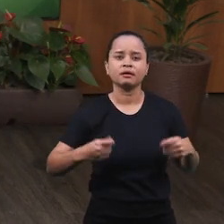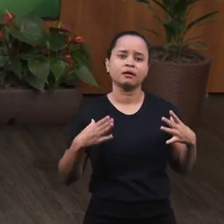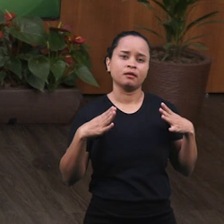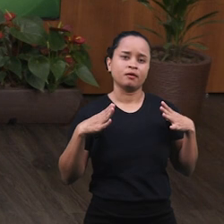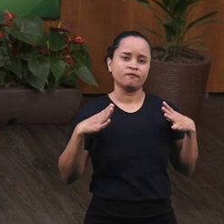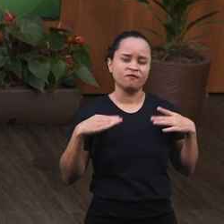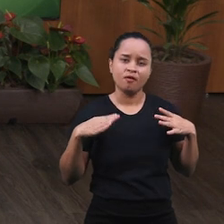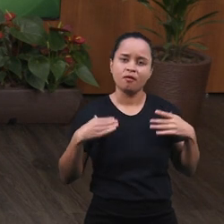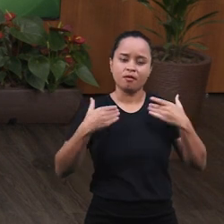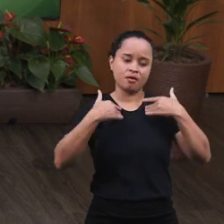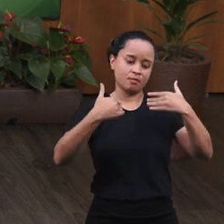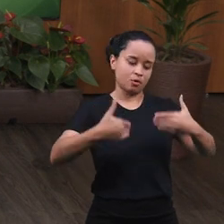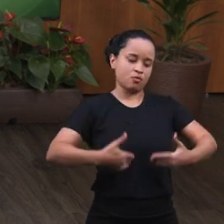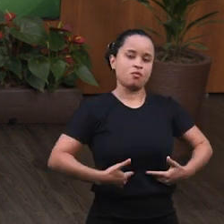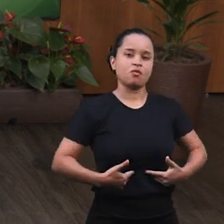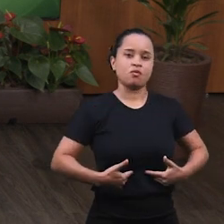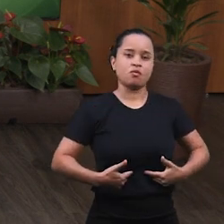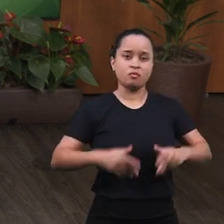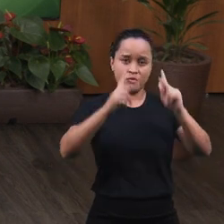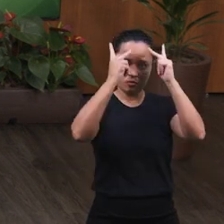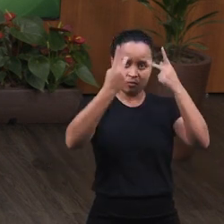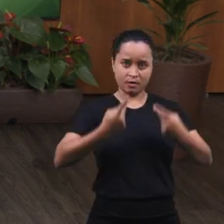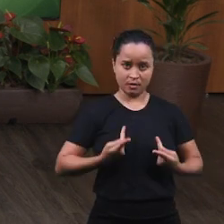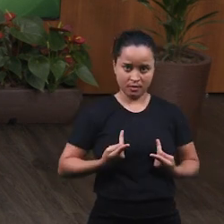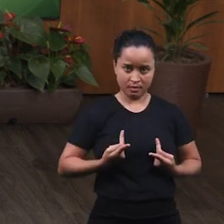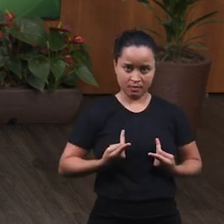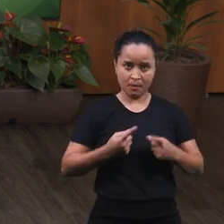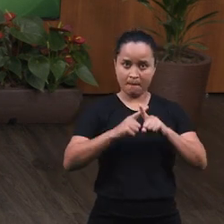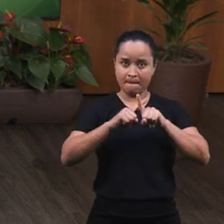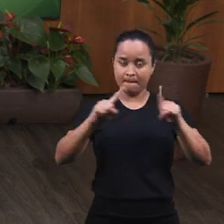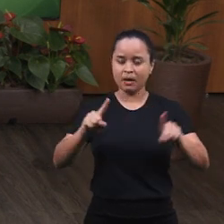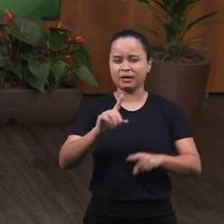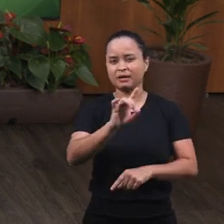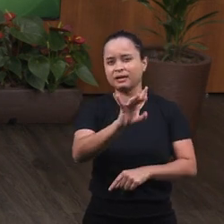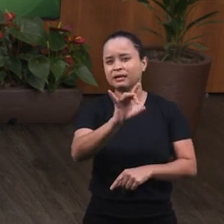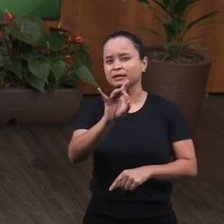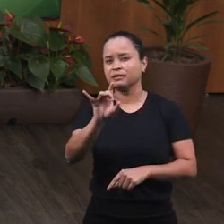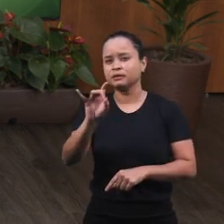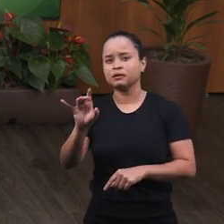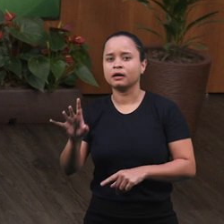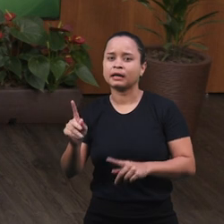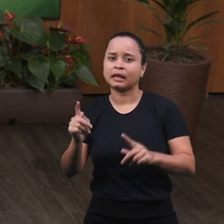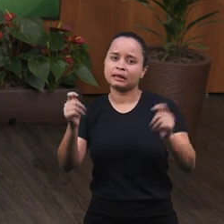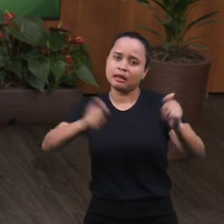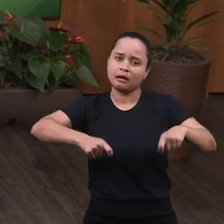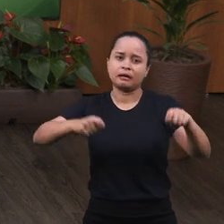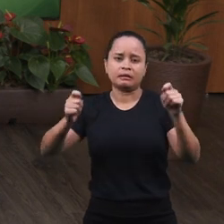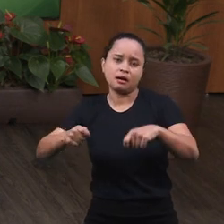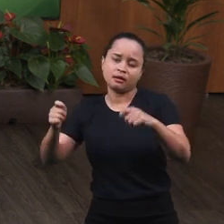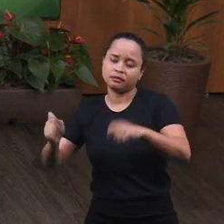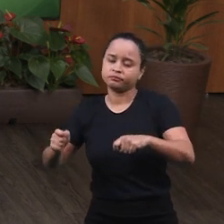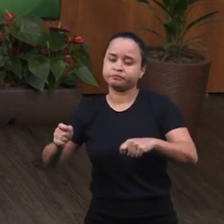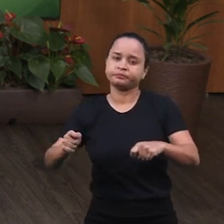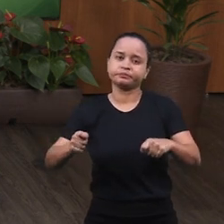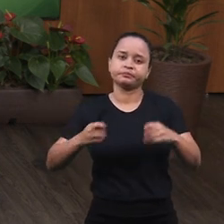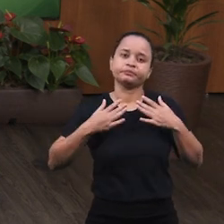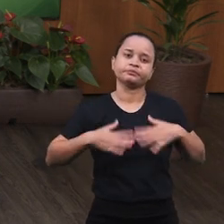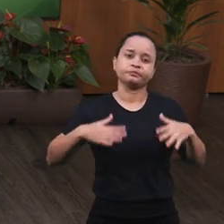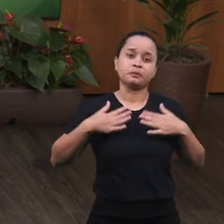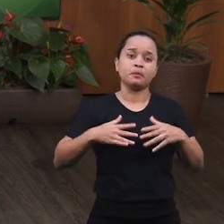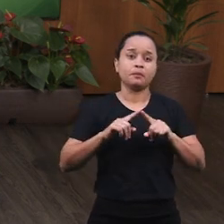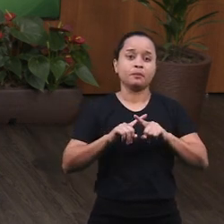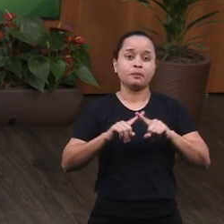repos pour leur corps physique. Et chacun va se reposer comme il est